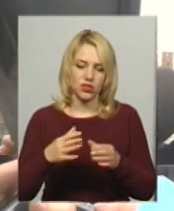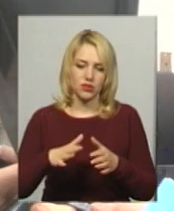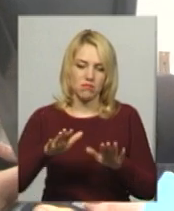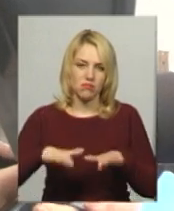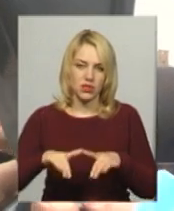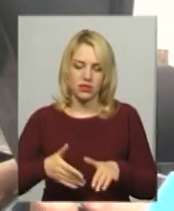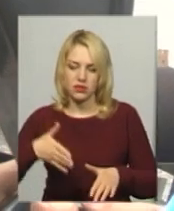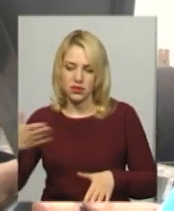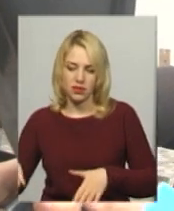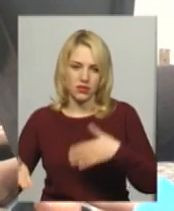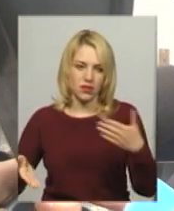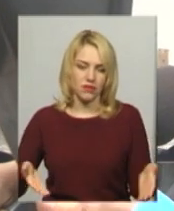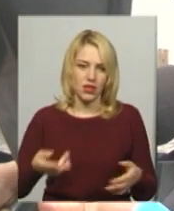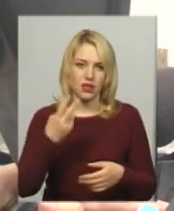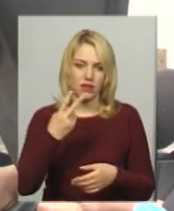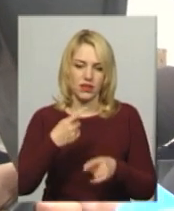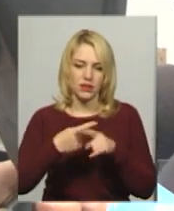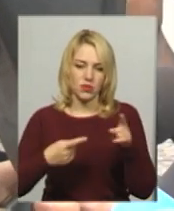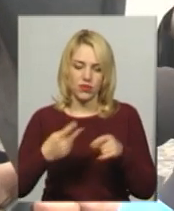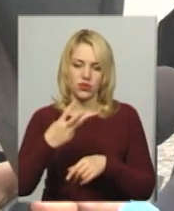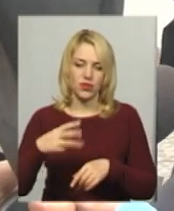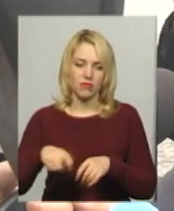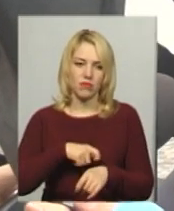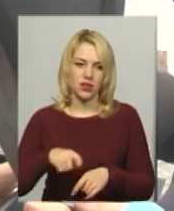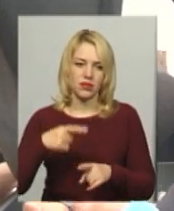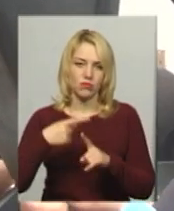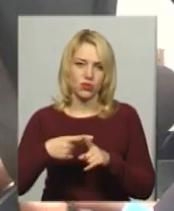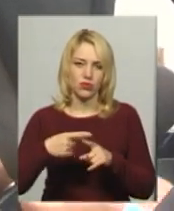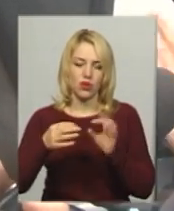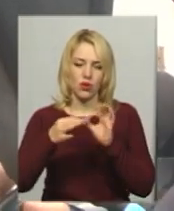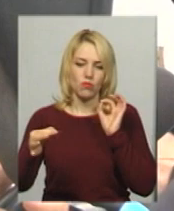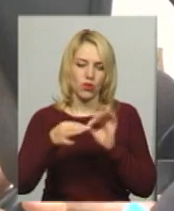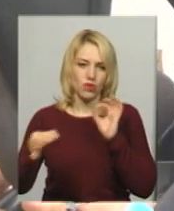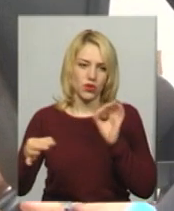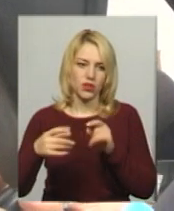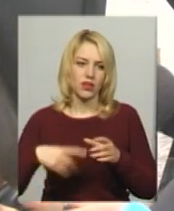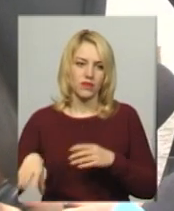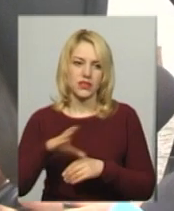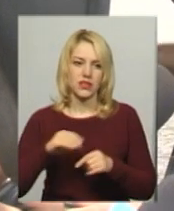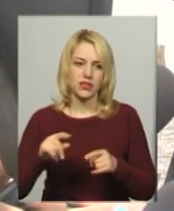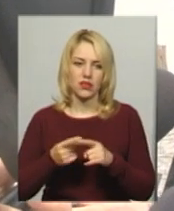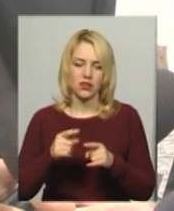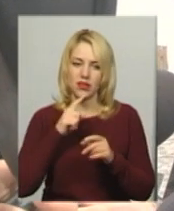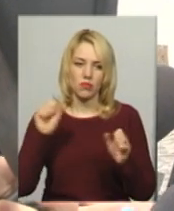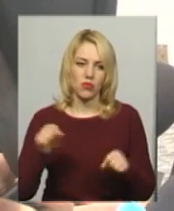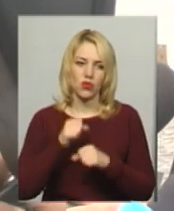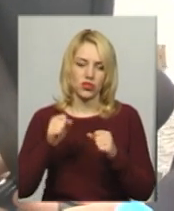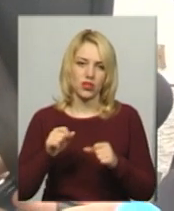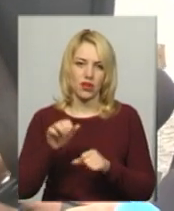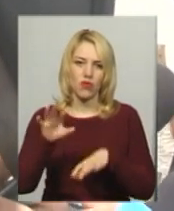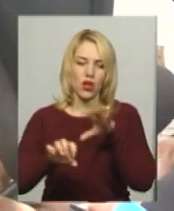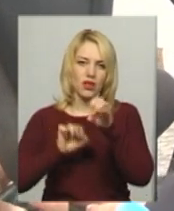і направо, кожну десь по 2,5-3 метри. Плюс провода, отаке все, що накручено, неможливо підняти